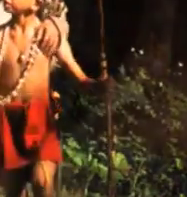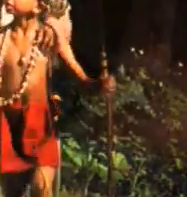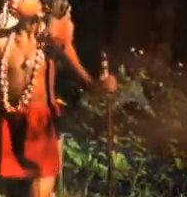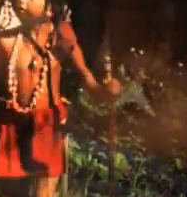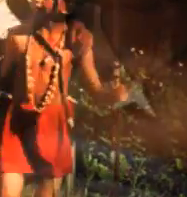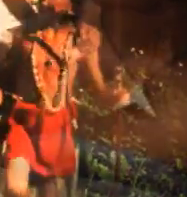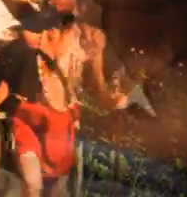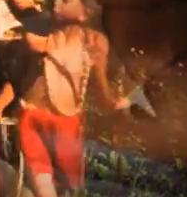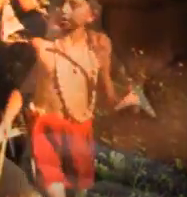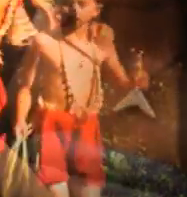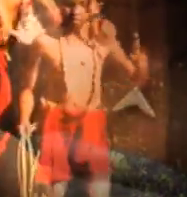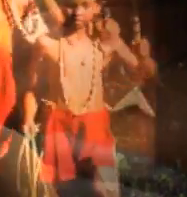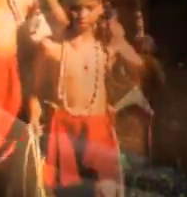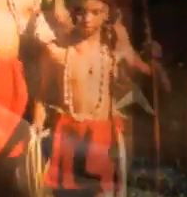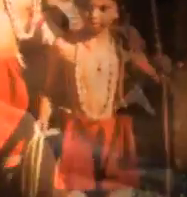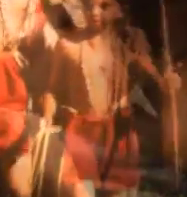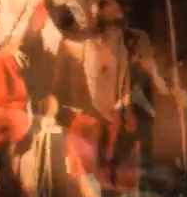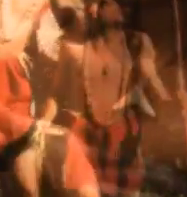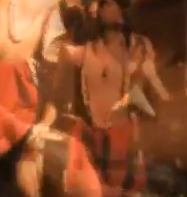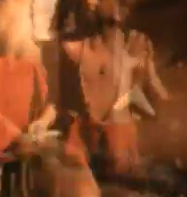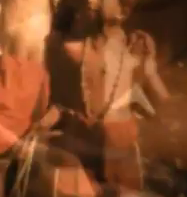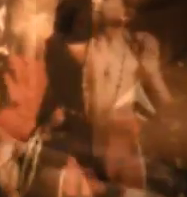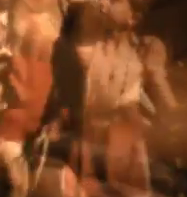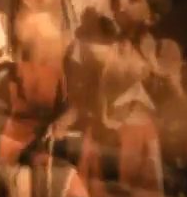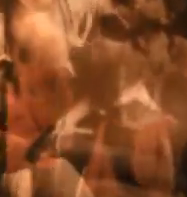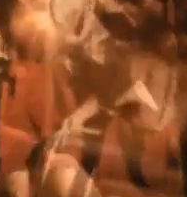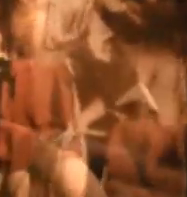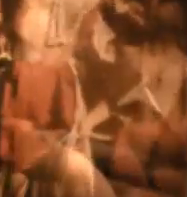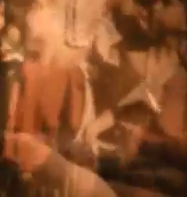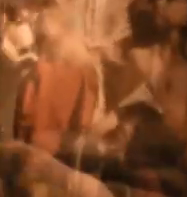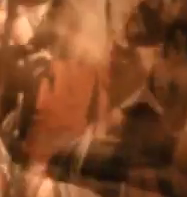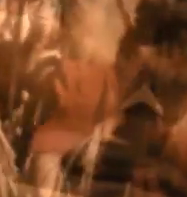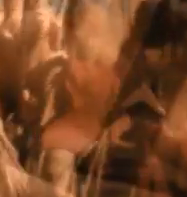Guida manatakilo.